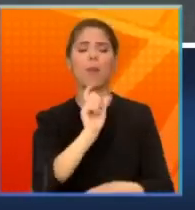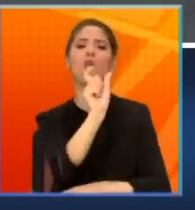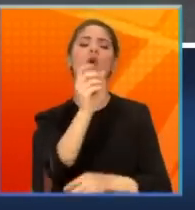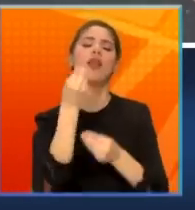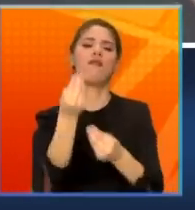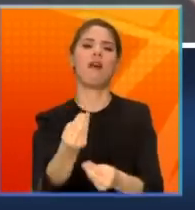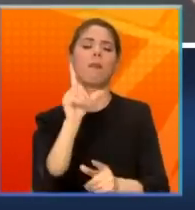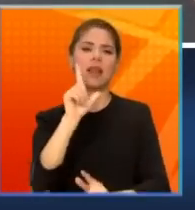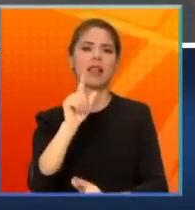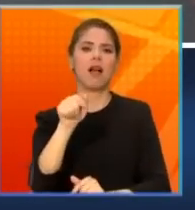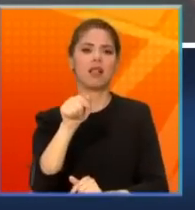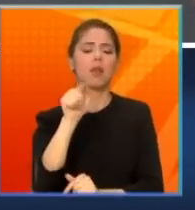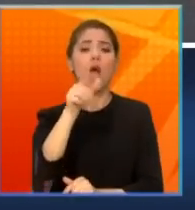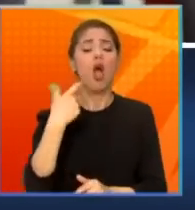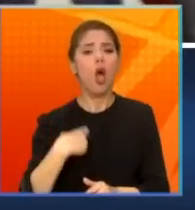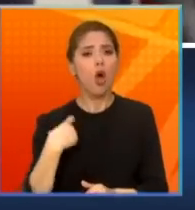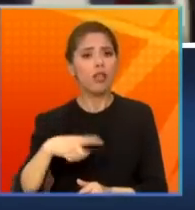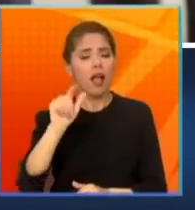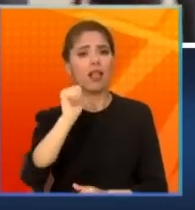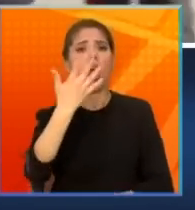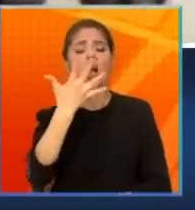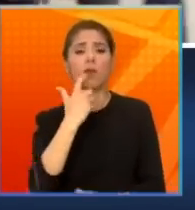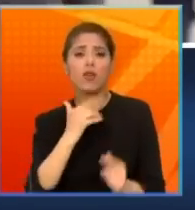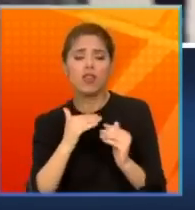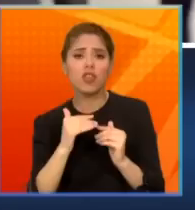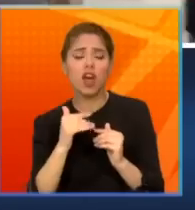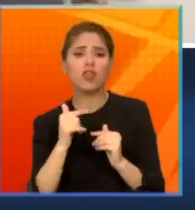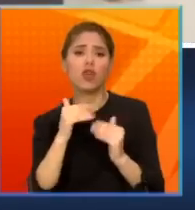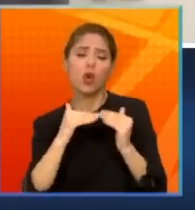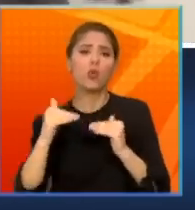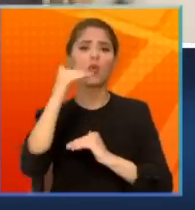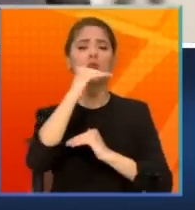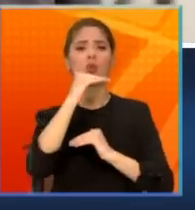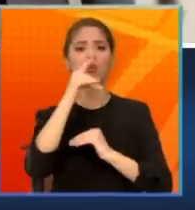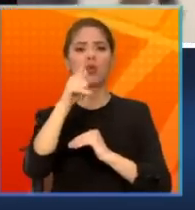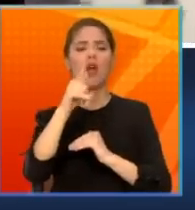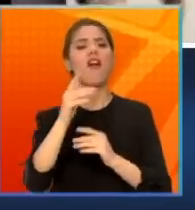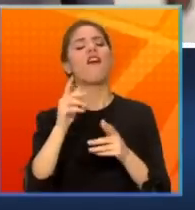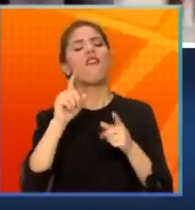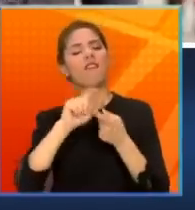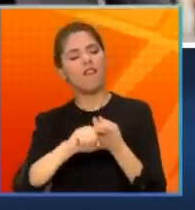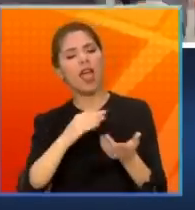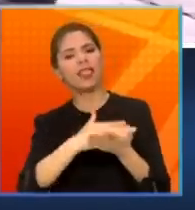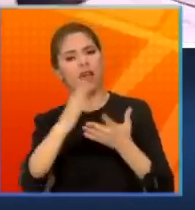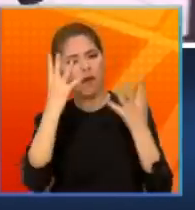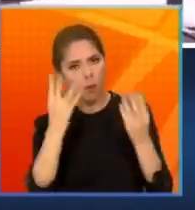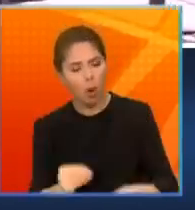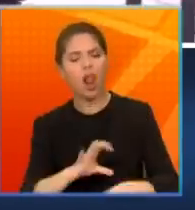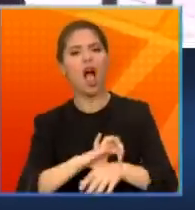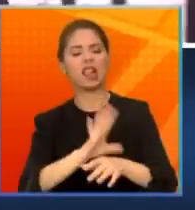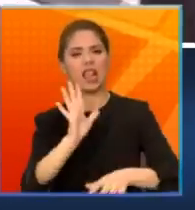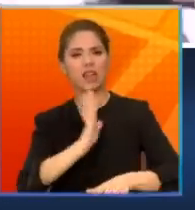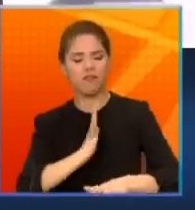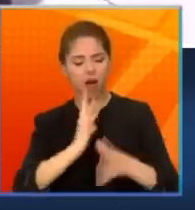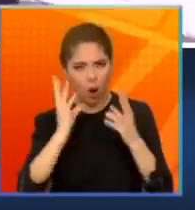uyarmanızdır. Özellikle 65 yaş üstü ve kronik hastalıklara